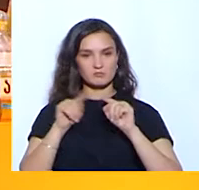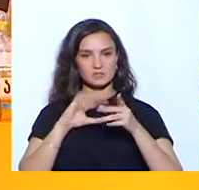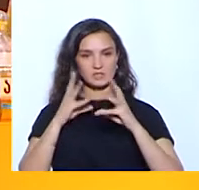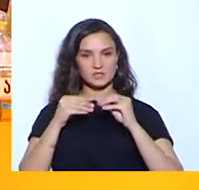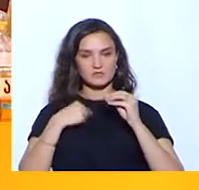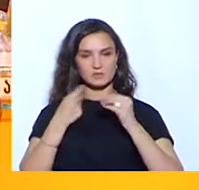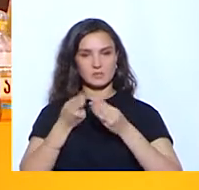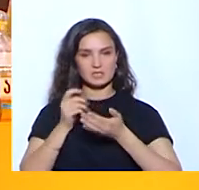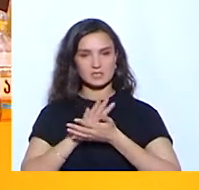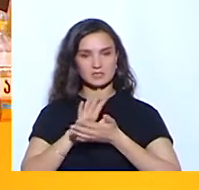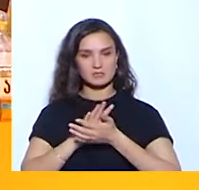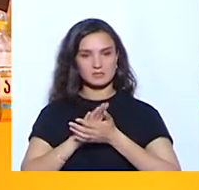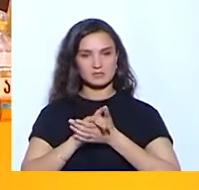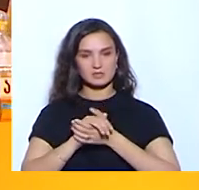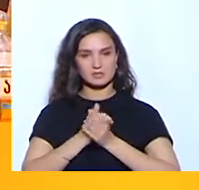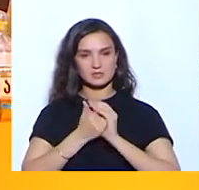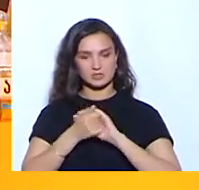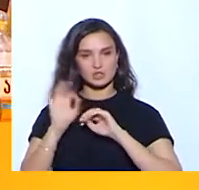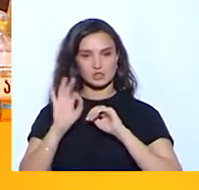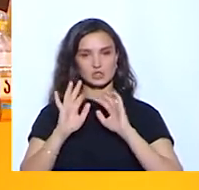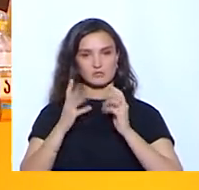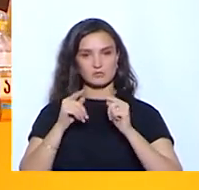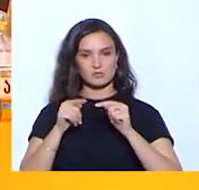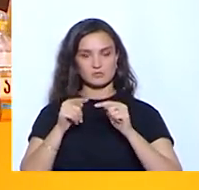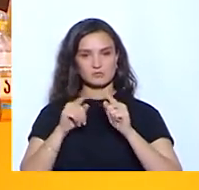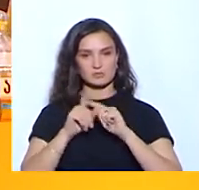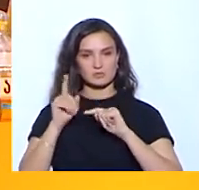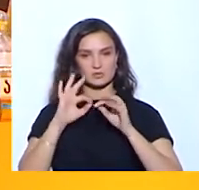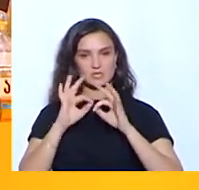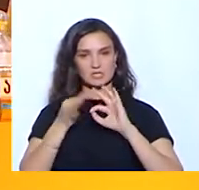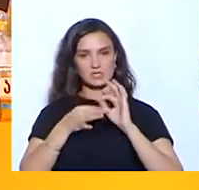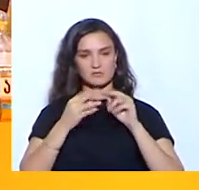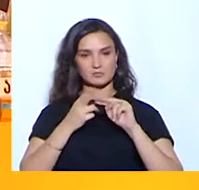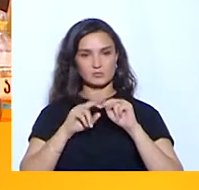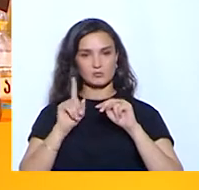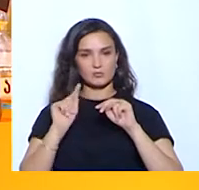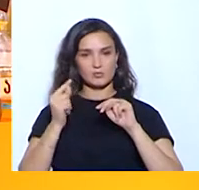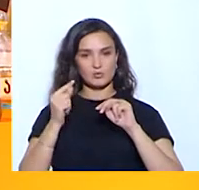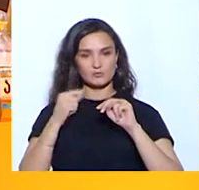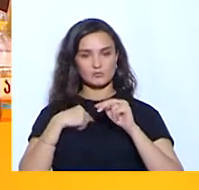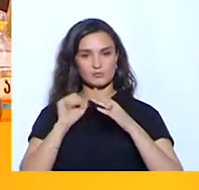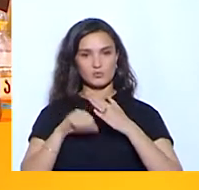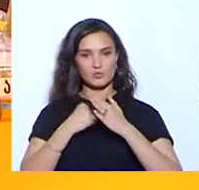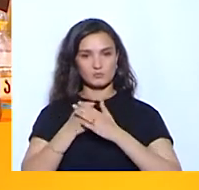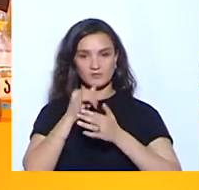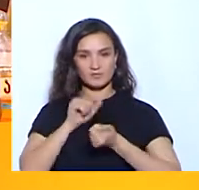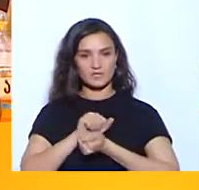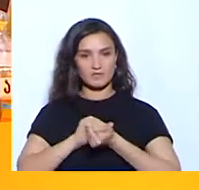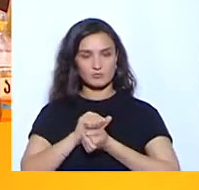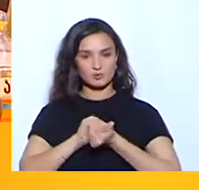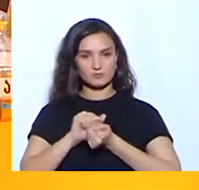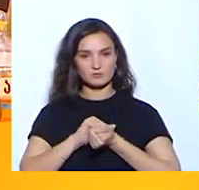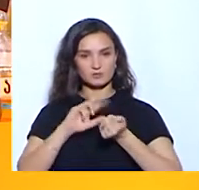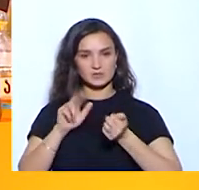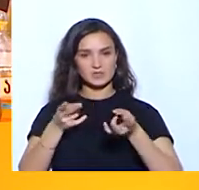ჩვენი ბაქტერიების სინდისზეა ხშირ შემთხვევაში მათი წარმოქმნა ნაწლავში, იმიტომ რომ მაგალითად ლობიოს ჩვენ ბოლომდე ვერ გადავამუშავებთ